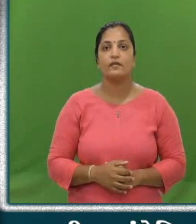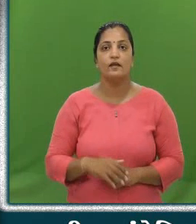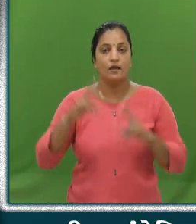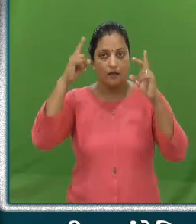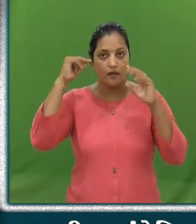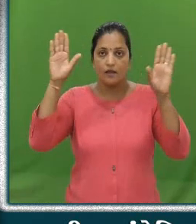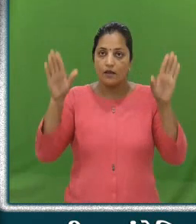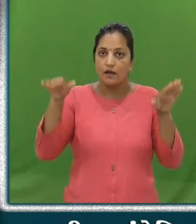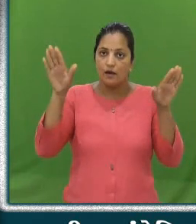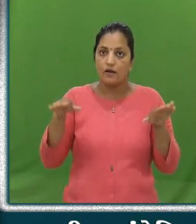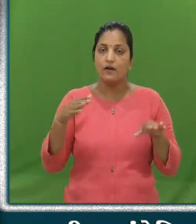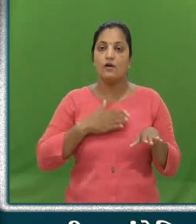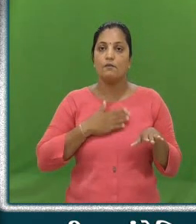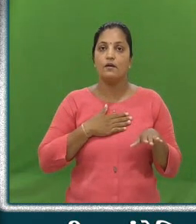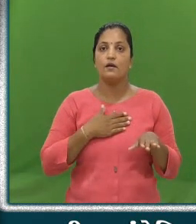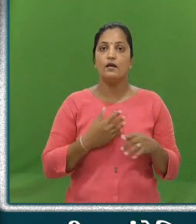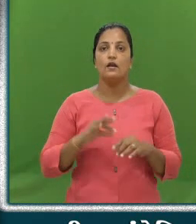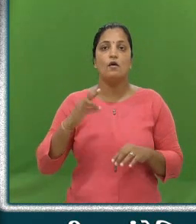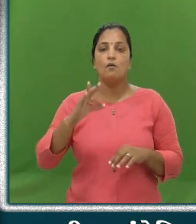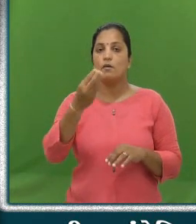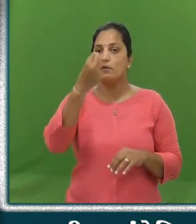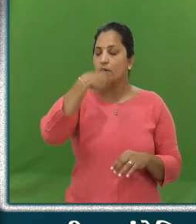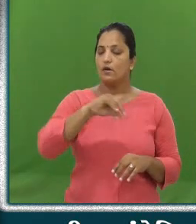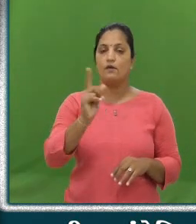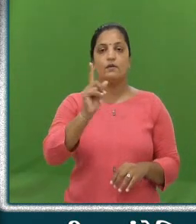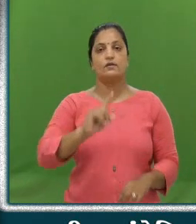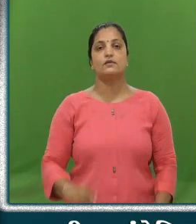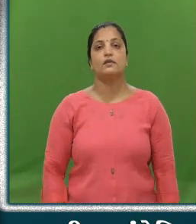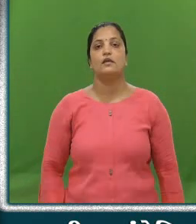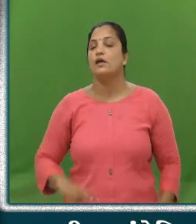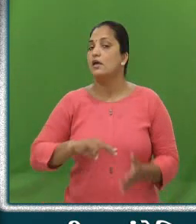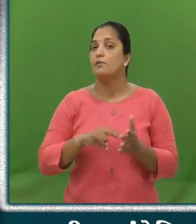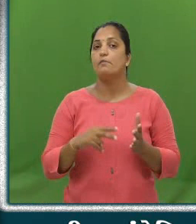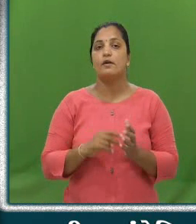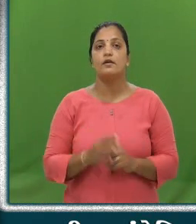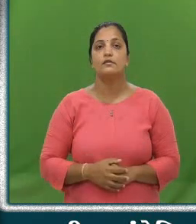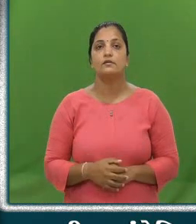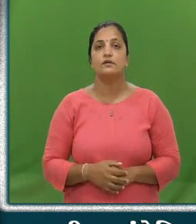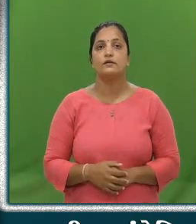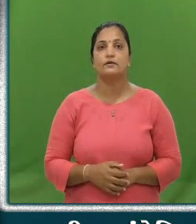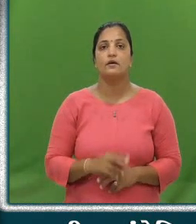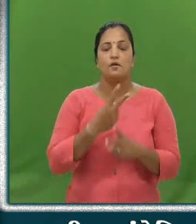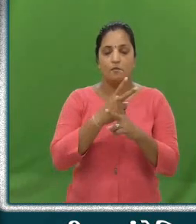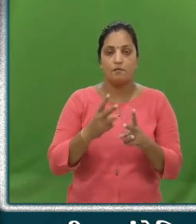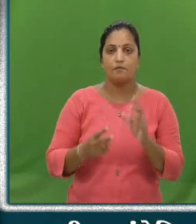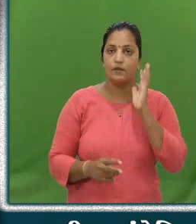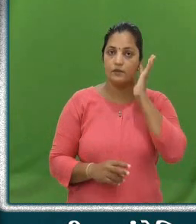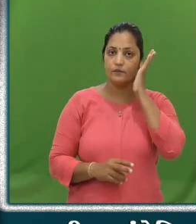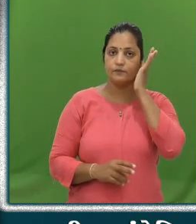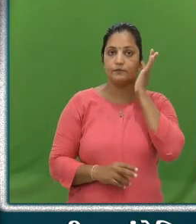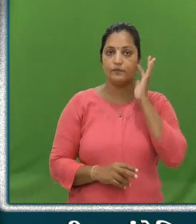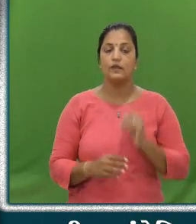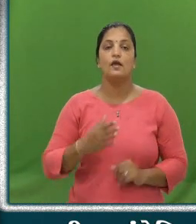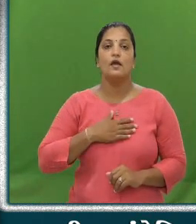એટલે કાગડા દ્વારા લીલા રંગને ભમરા ખવાશે નહીં તો શું થશે કે ક્રમશઃ બીજા સ્ટેપમાં તમે જુઓ